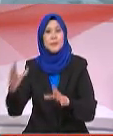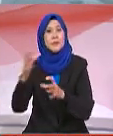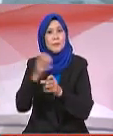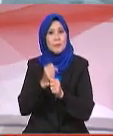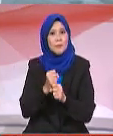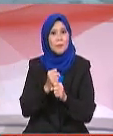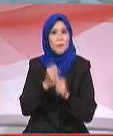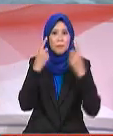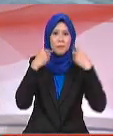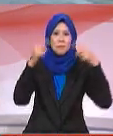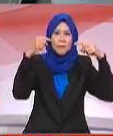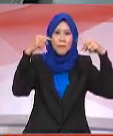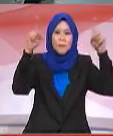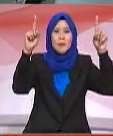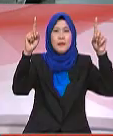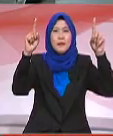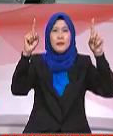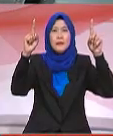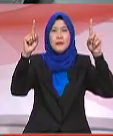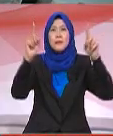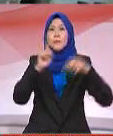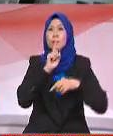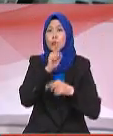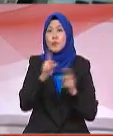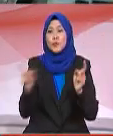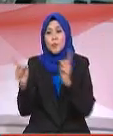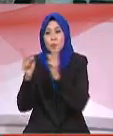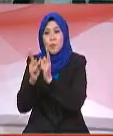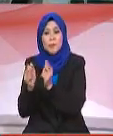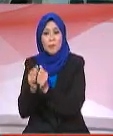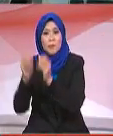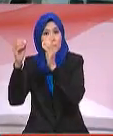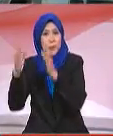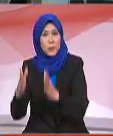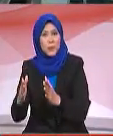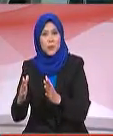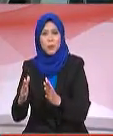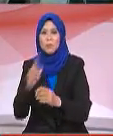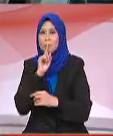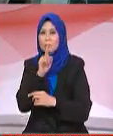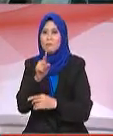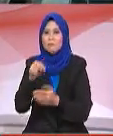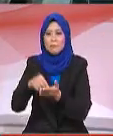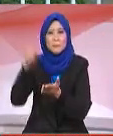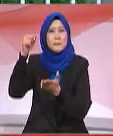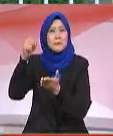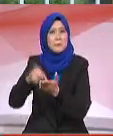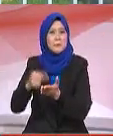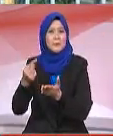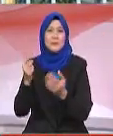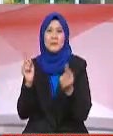mendapat kekalian cemerlang walaupun perjumpaan dengan guru tu amat jarang sekali kerana kita